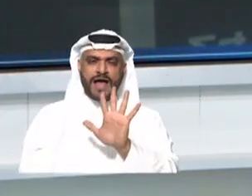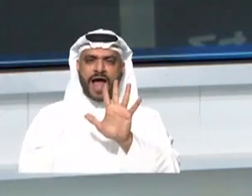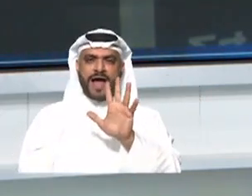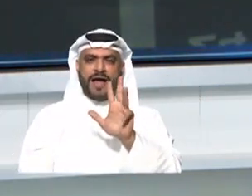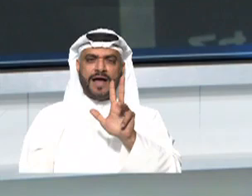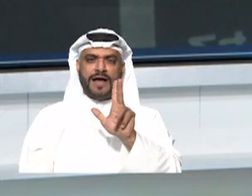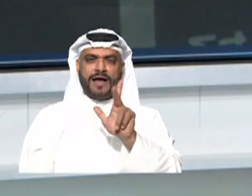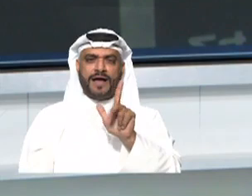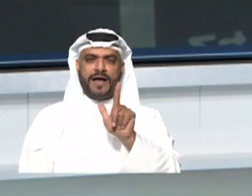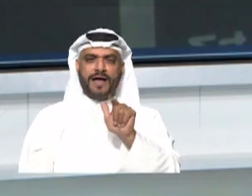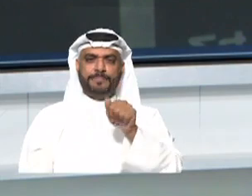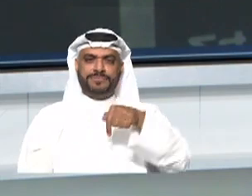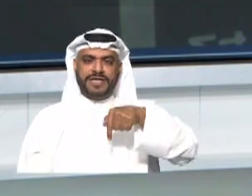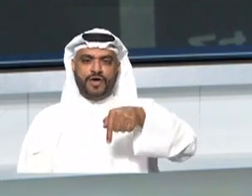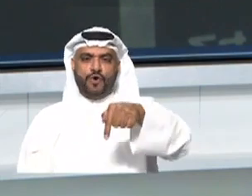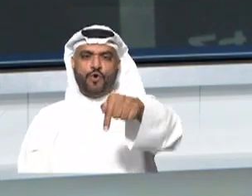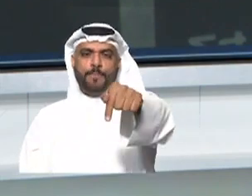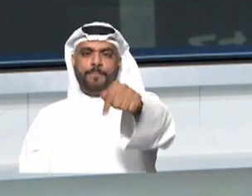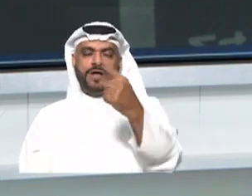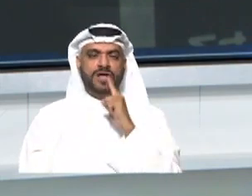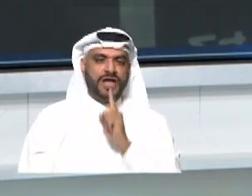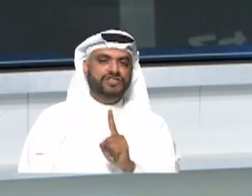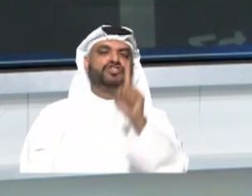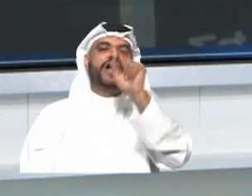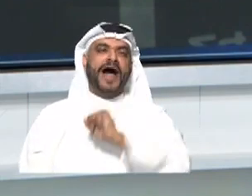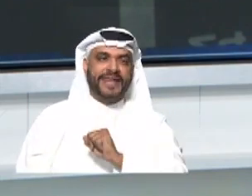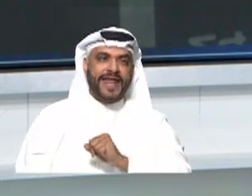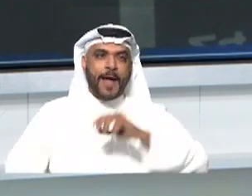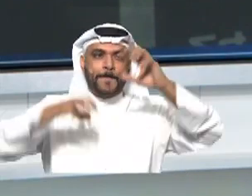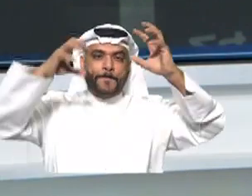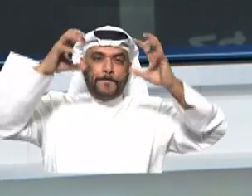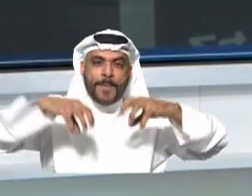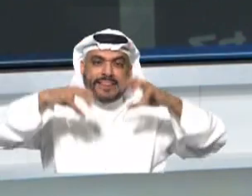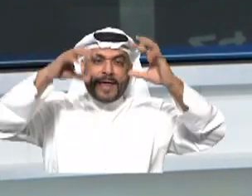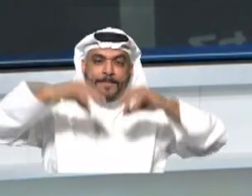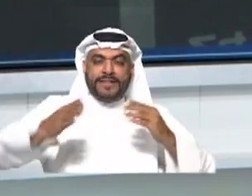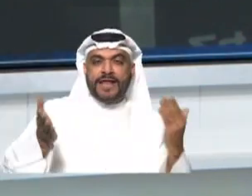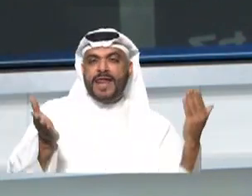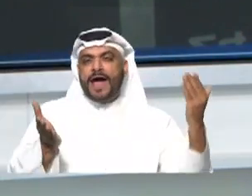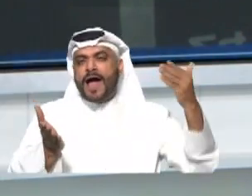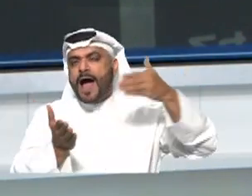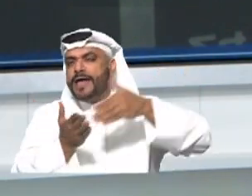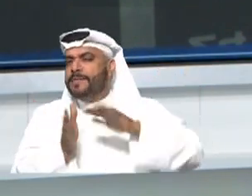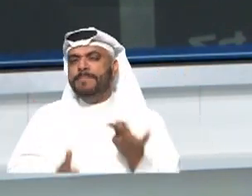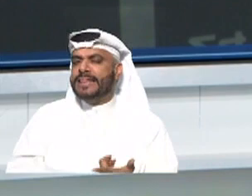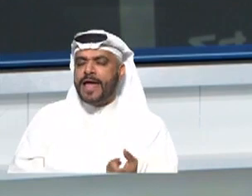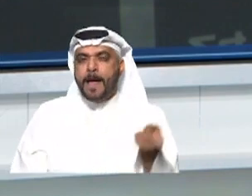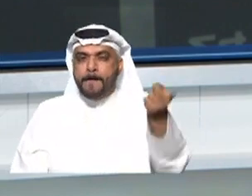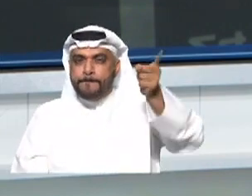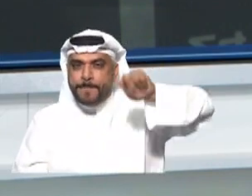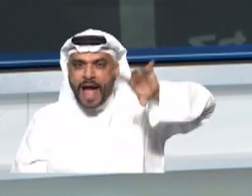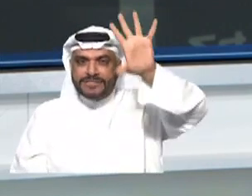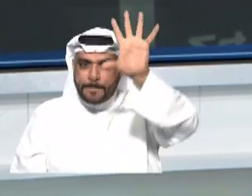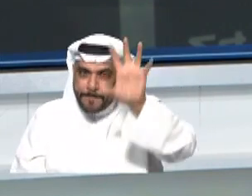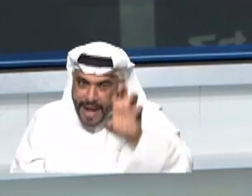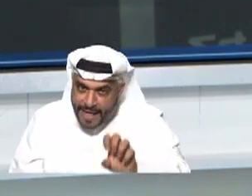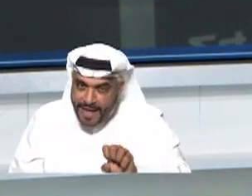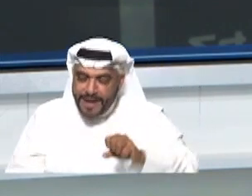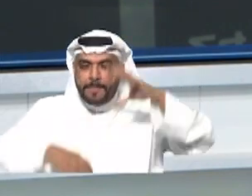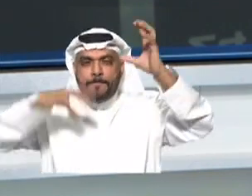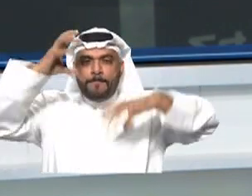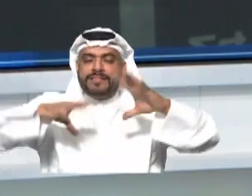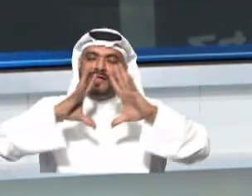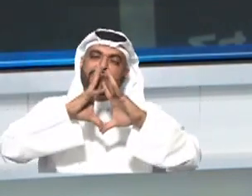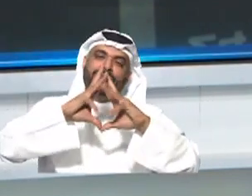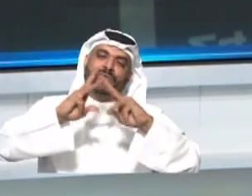القادمة إن شاء الله فرص أمطار الخير مستمرة معانا حتى مساء يوم الغد ولكن متوقع أنها تقل تدريجيا مع تحول الرياح